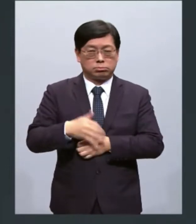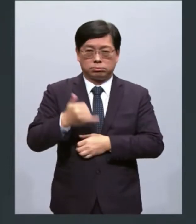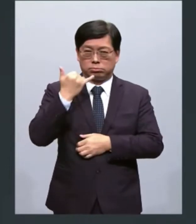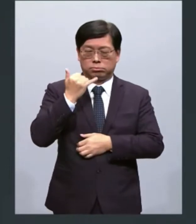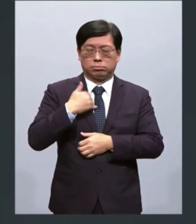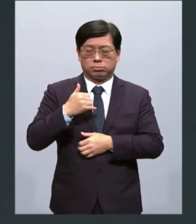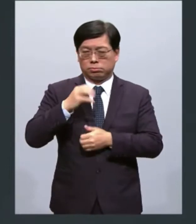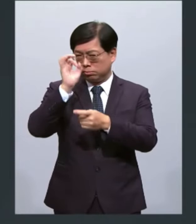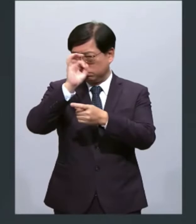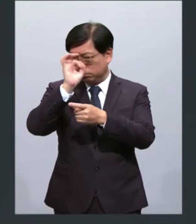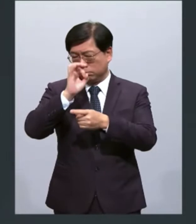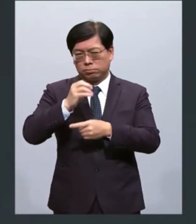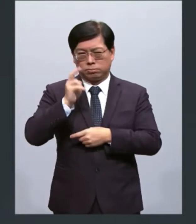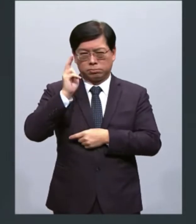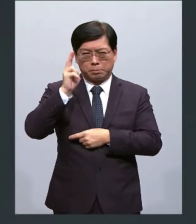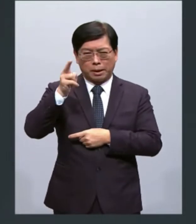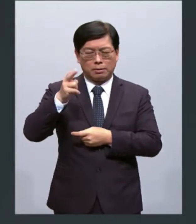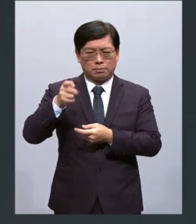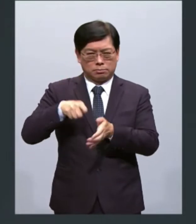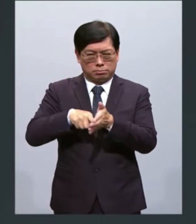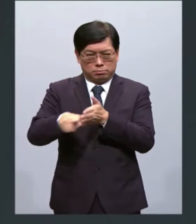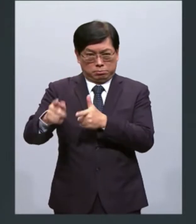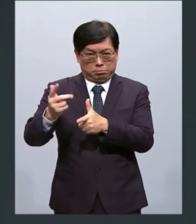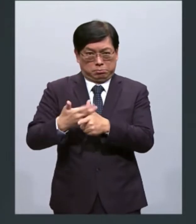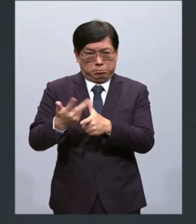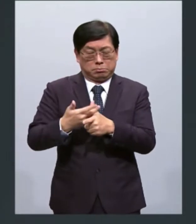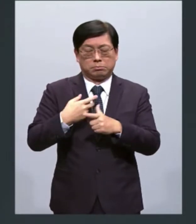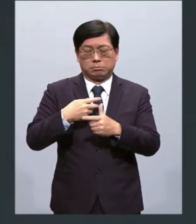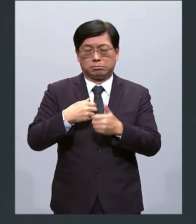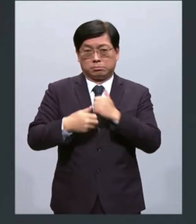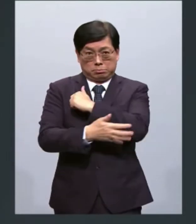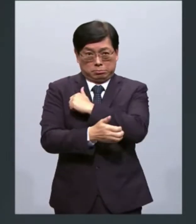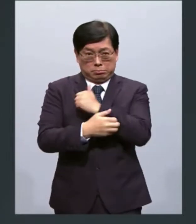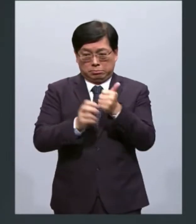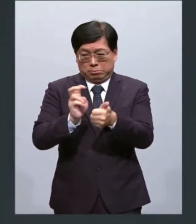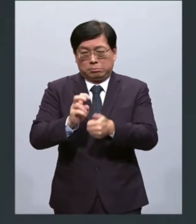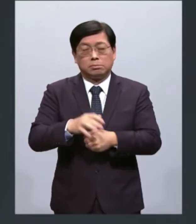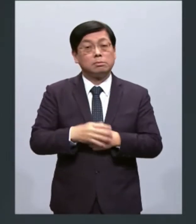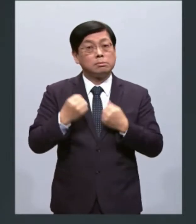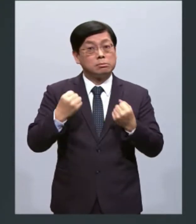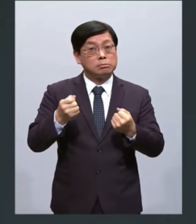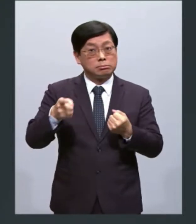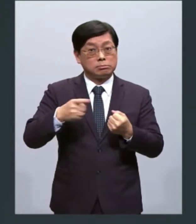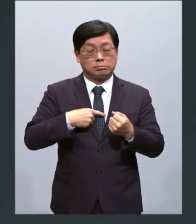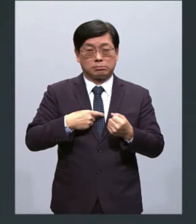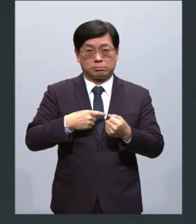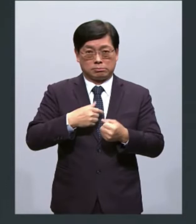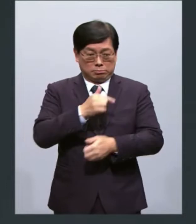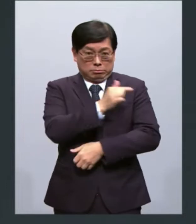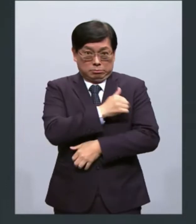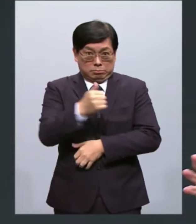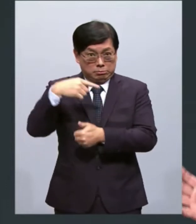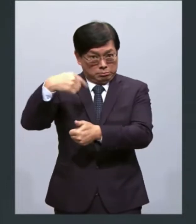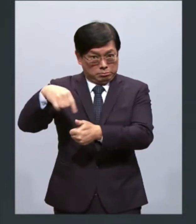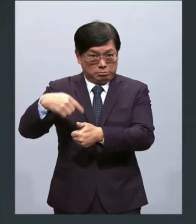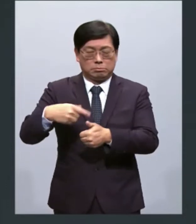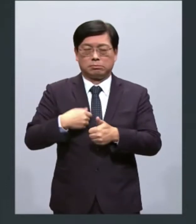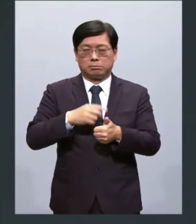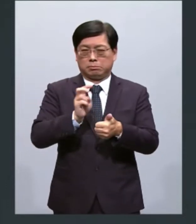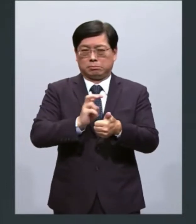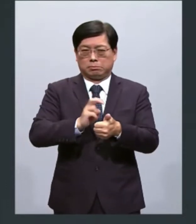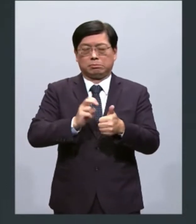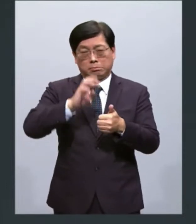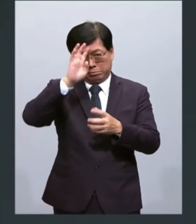会雇一批专责的看护人员，在医疗人员的指导下来照顾这病